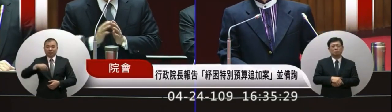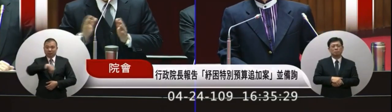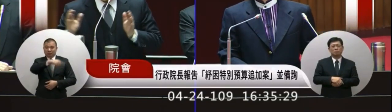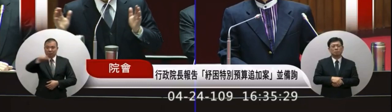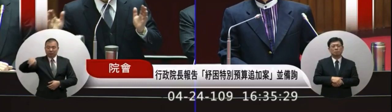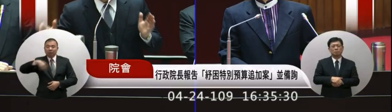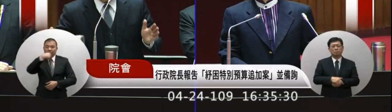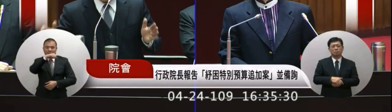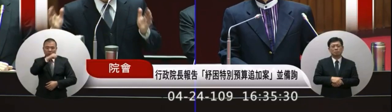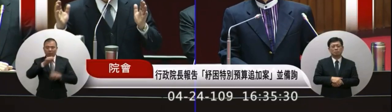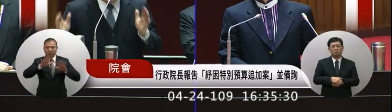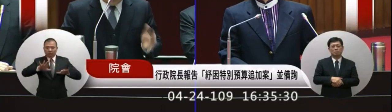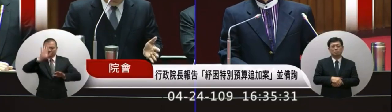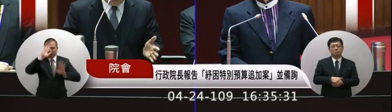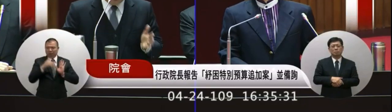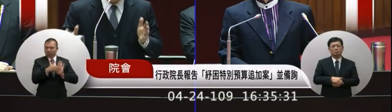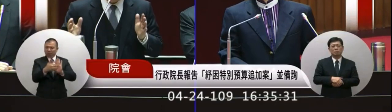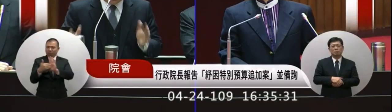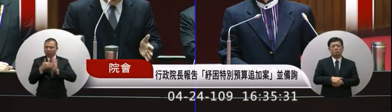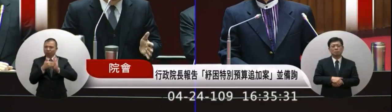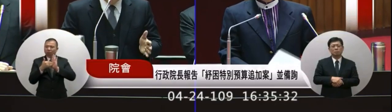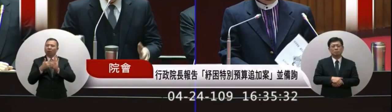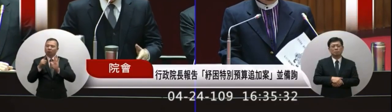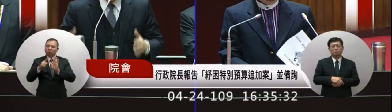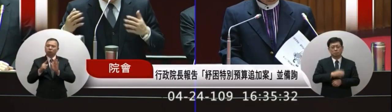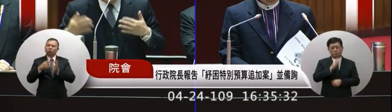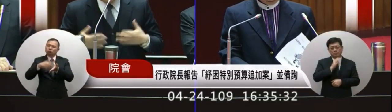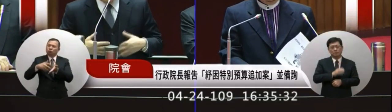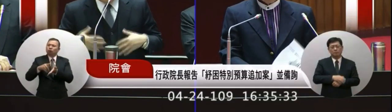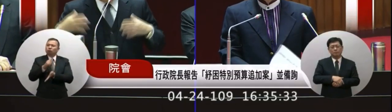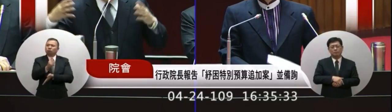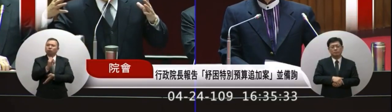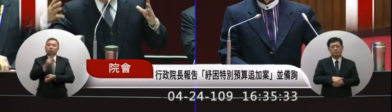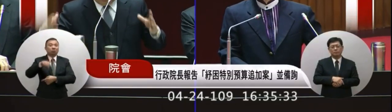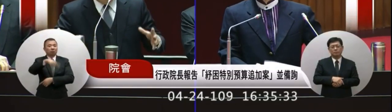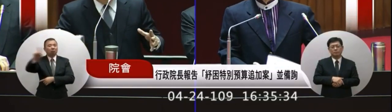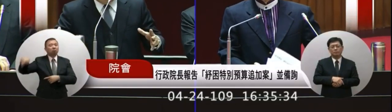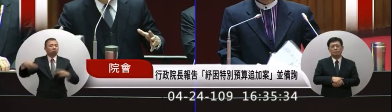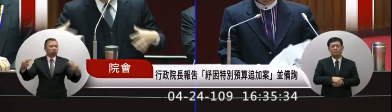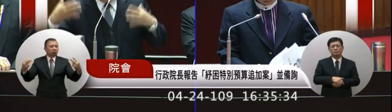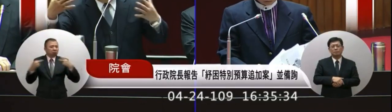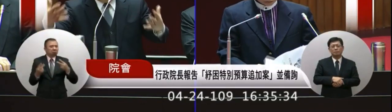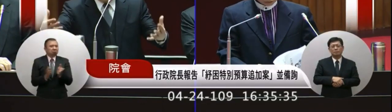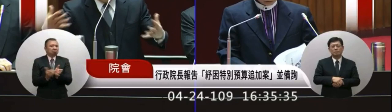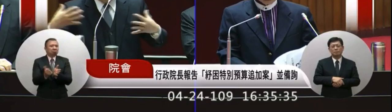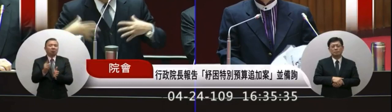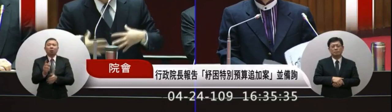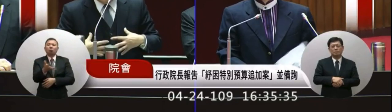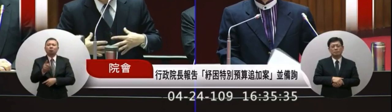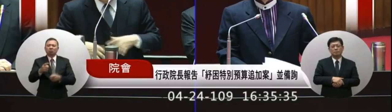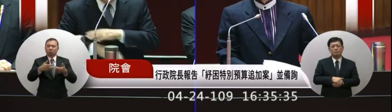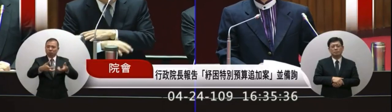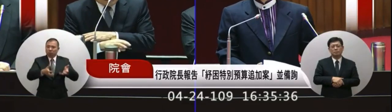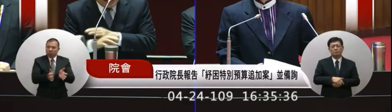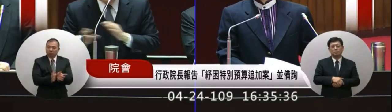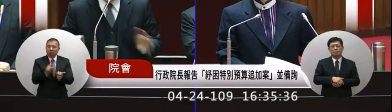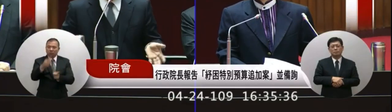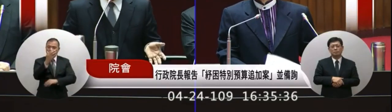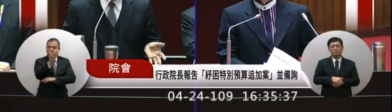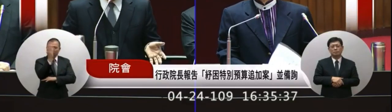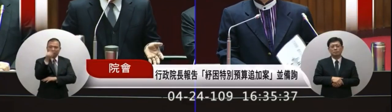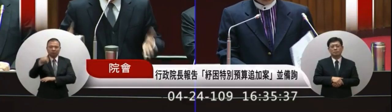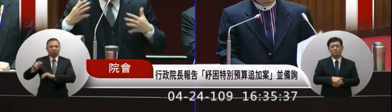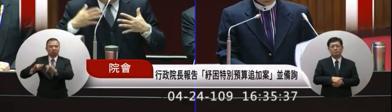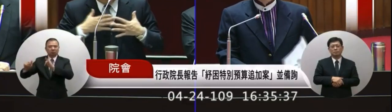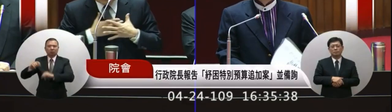疫能够做的有一点成绩被肯定， 是， 正是因为团队，包括政府跟人民，大家